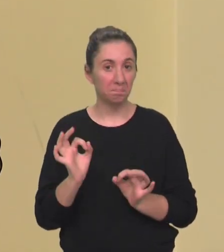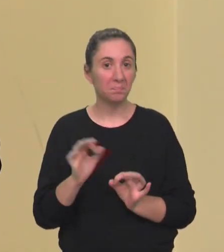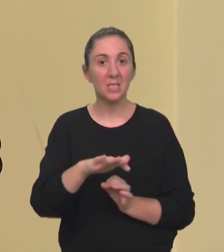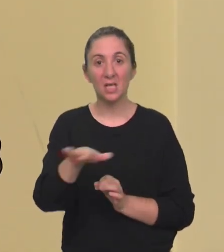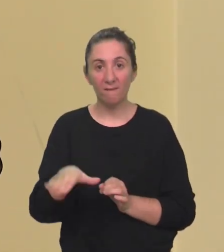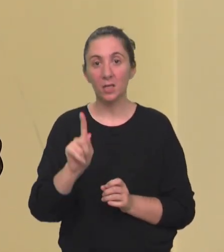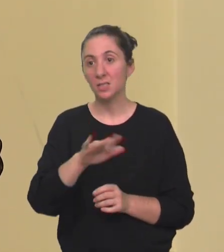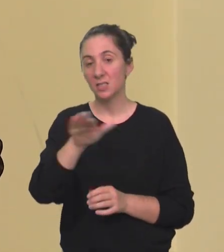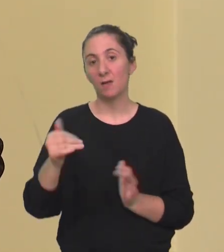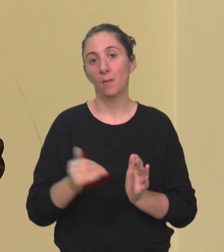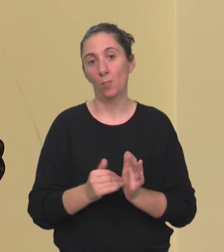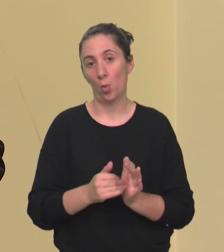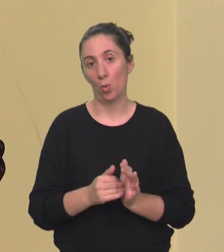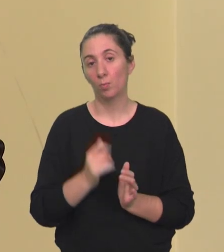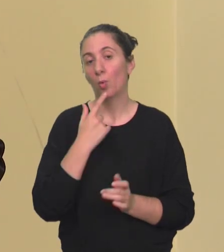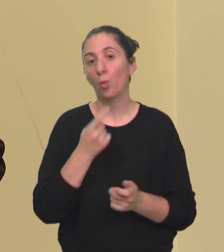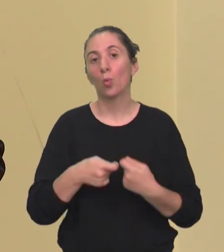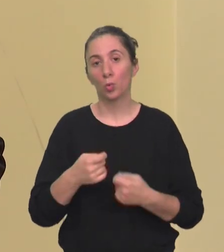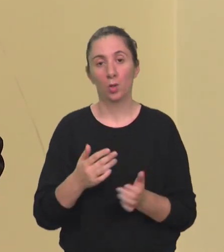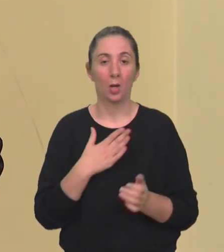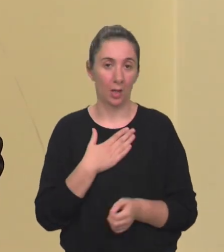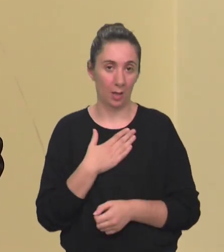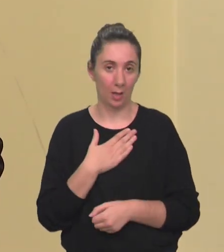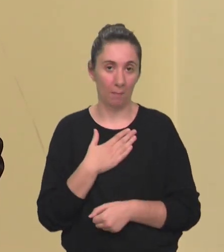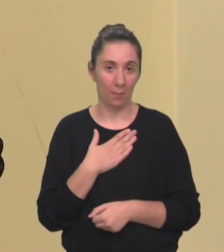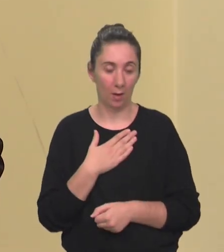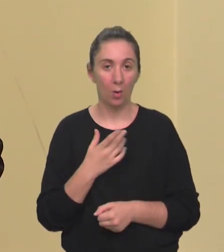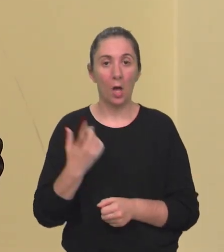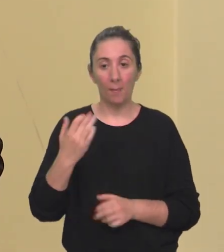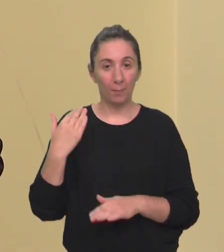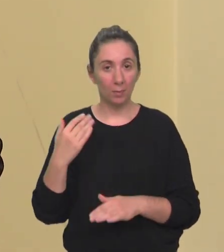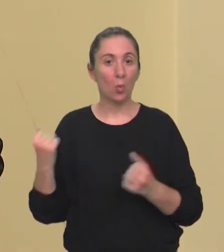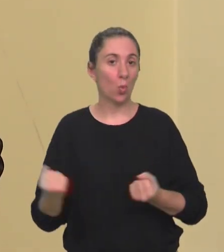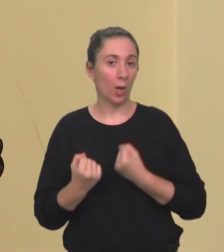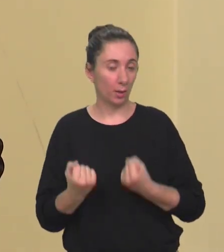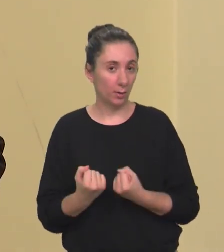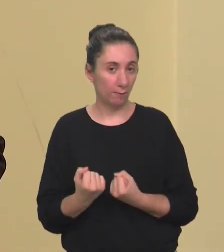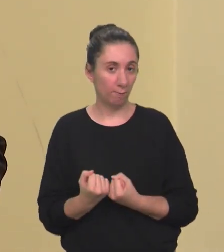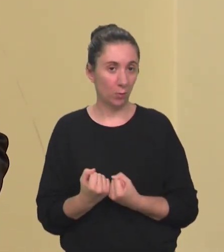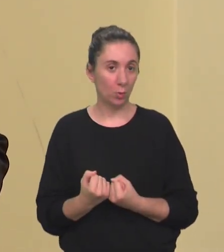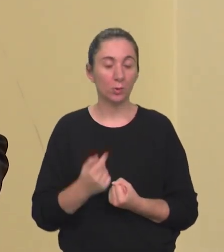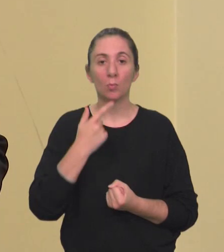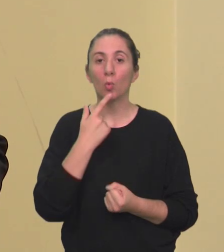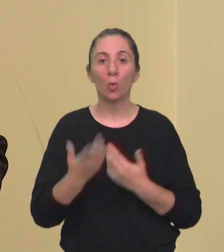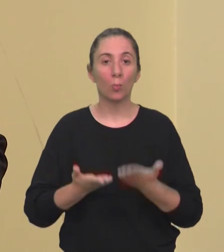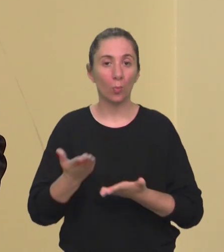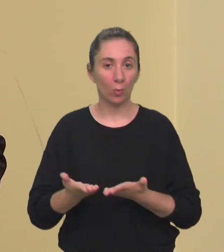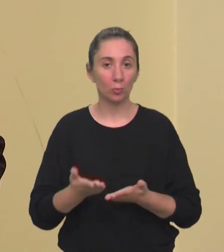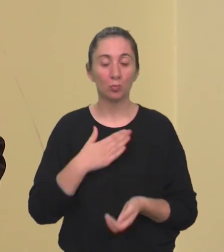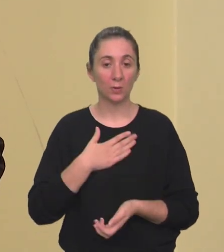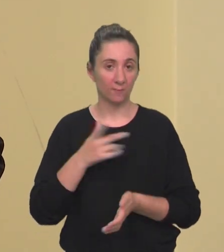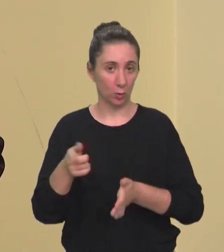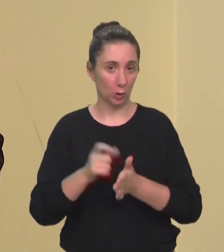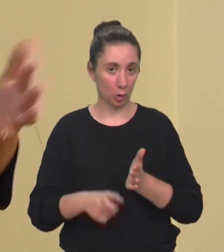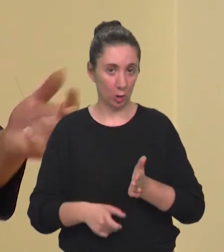vas i za sve potrebe koje udruge imaju, a prije svega u aktivnostima koje pružaju za